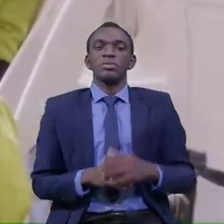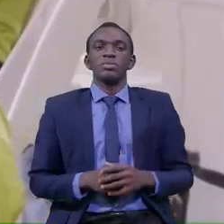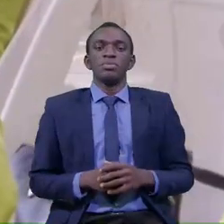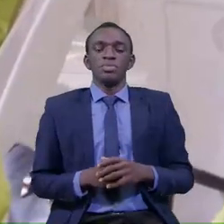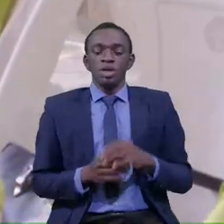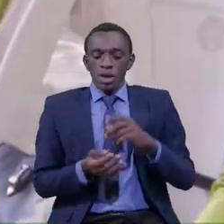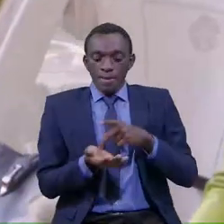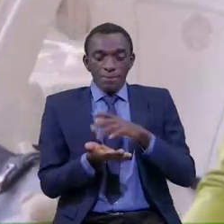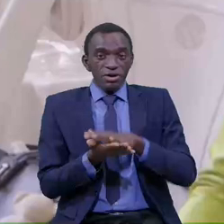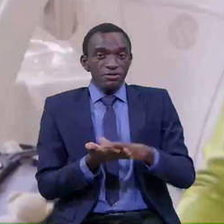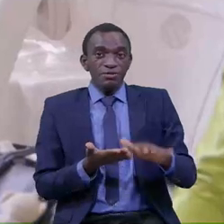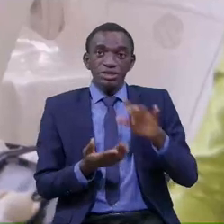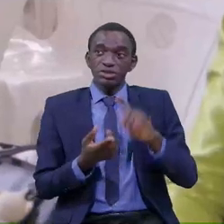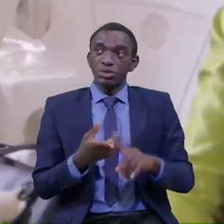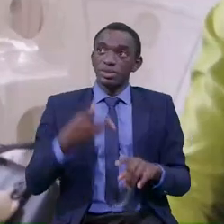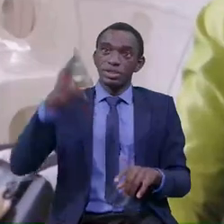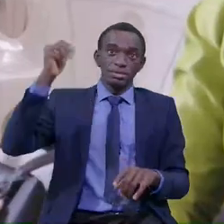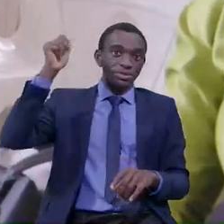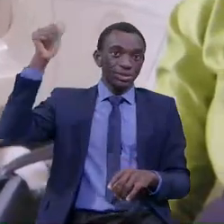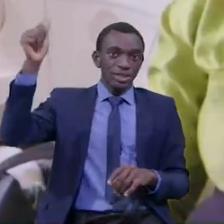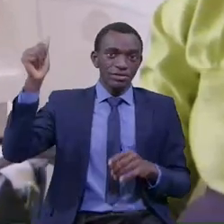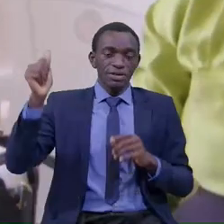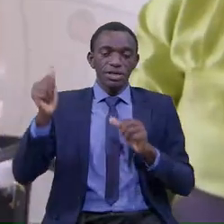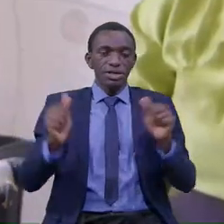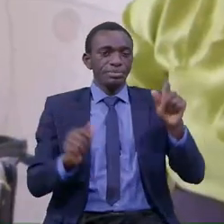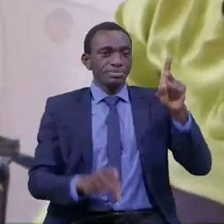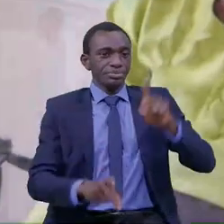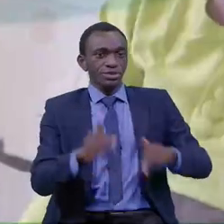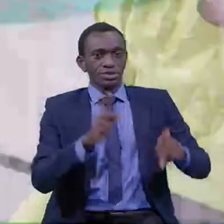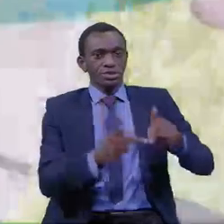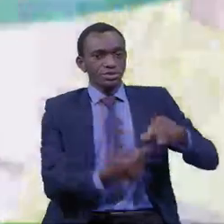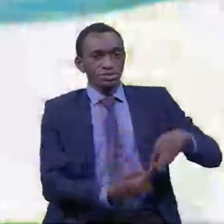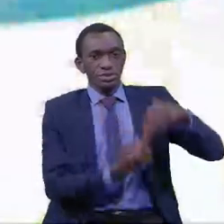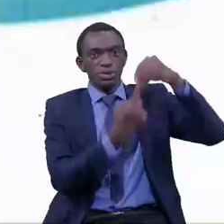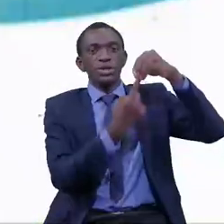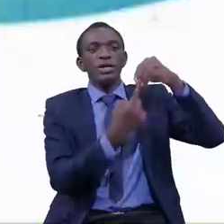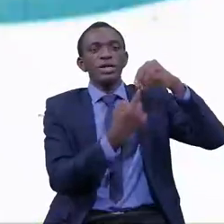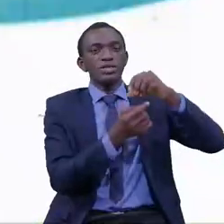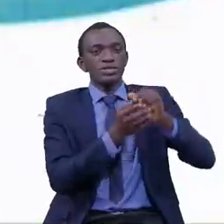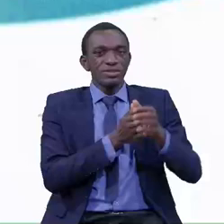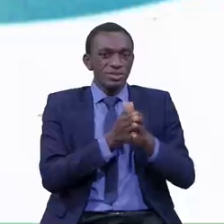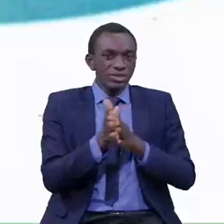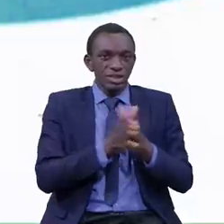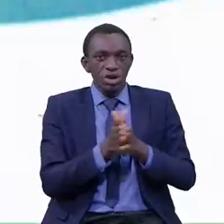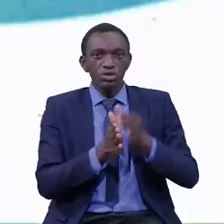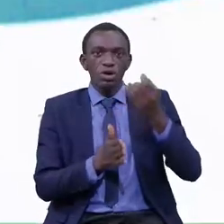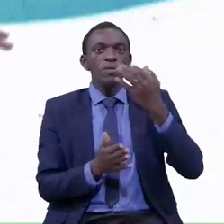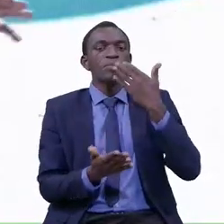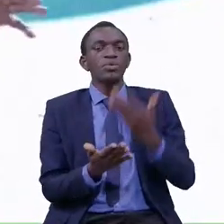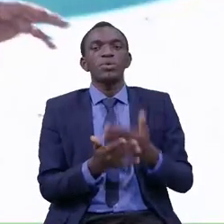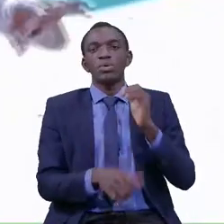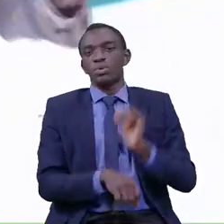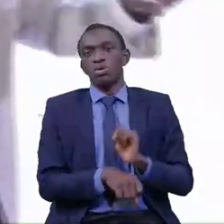De se faire un peuple qui lui appartienne, purifié par lui, zélé pour les bonnes œuvres. Quelqu'un